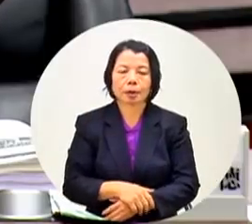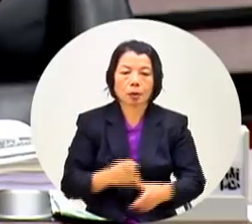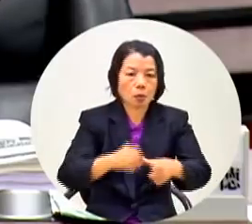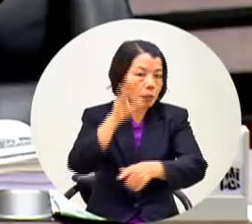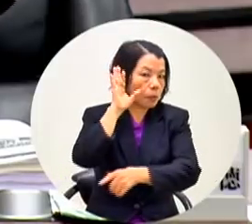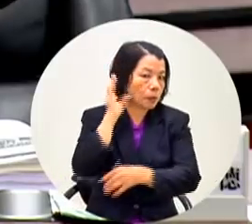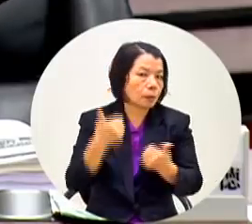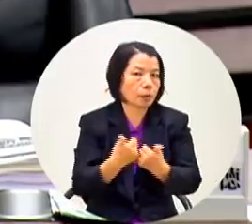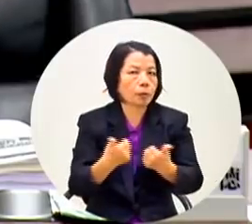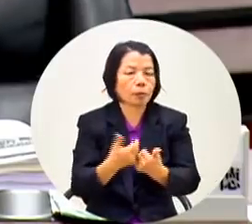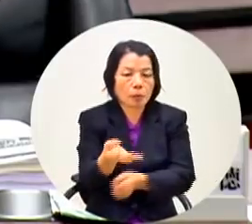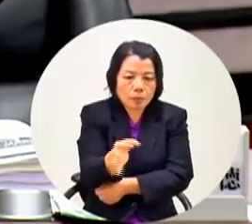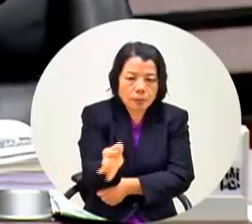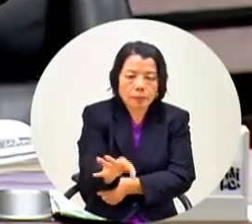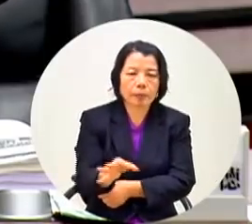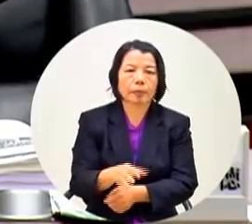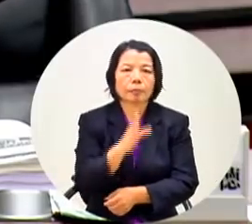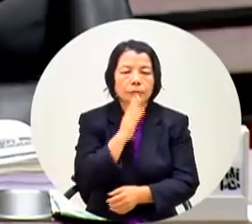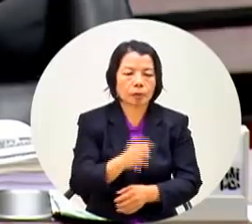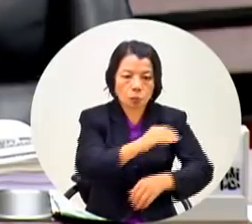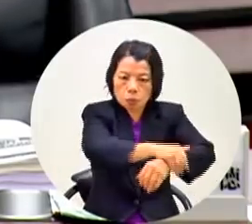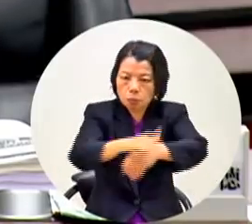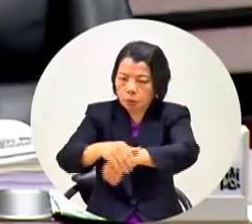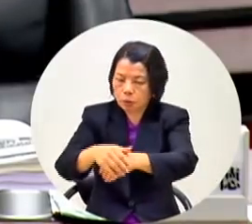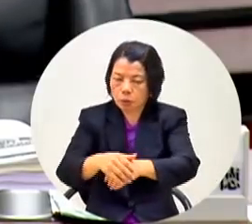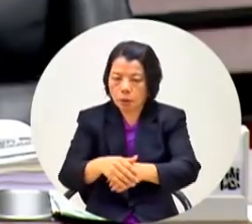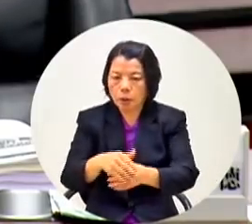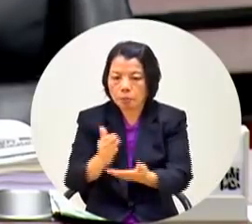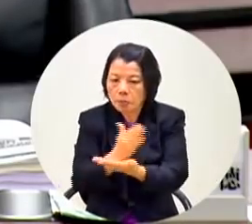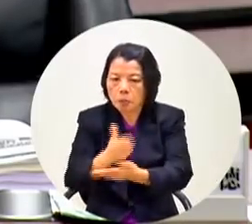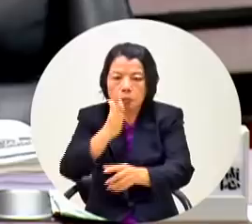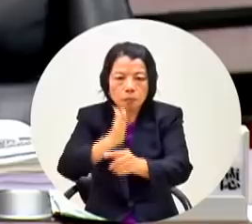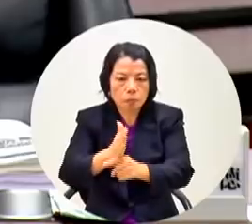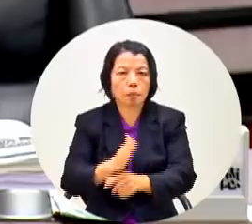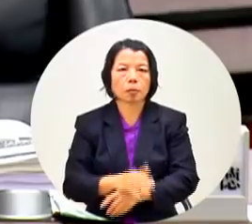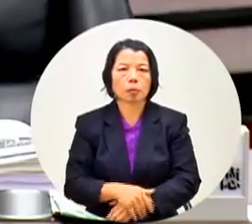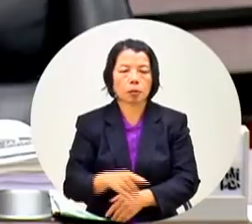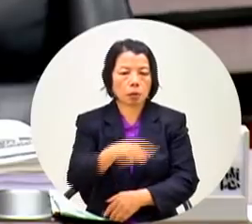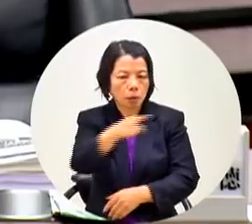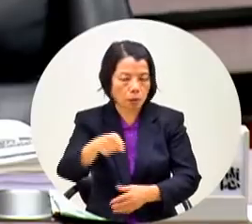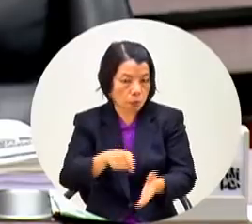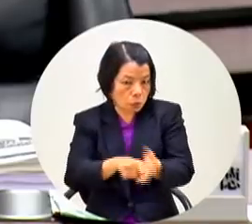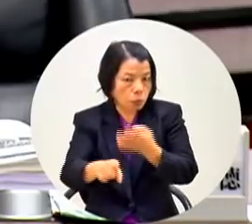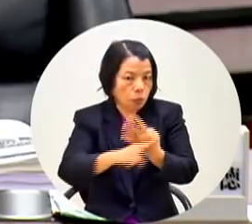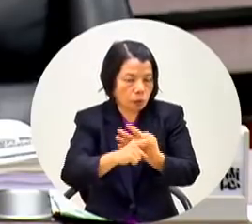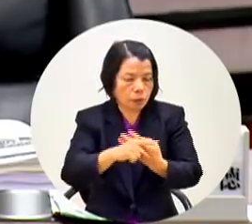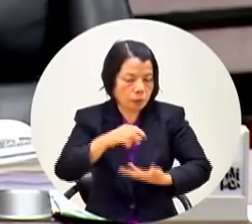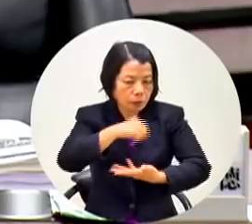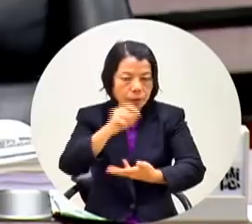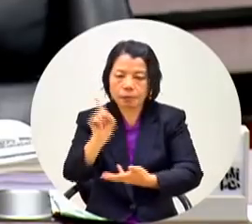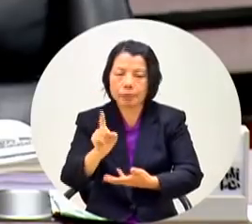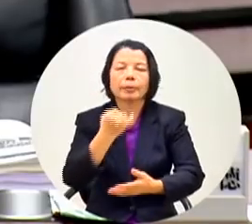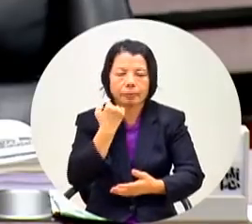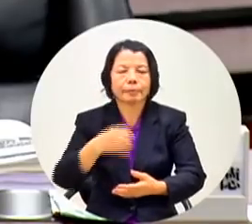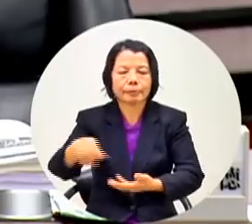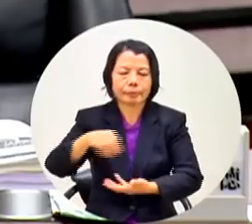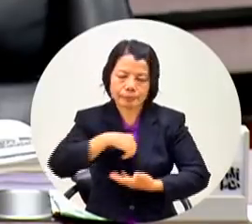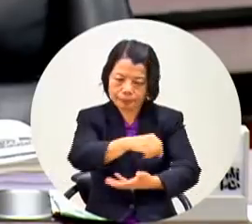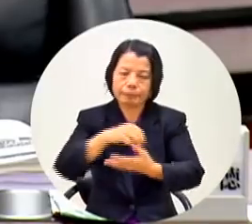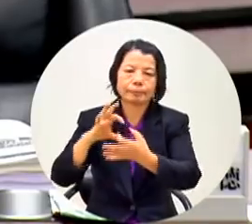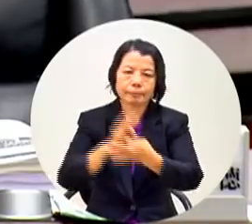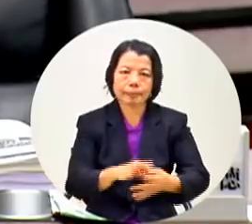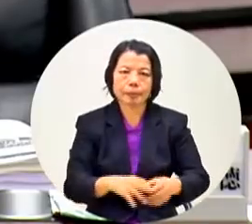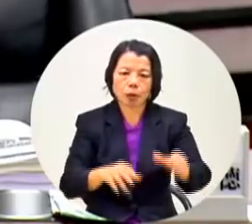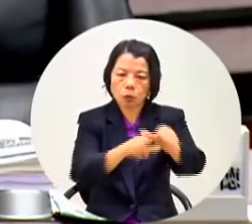针对这些评估嘛。那大家有什么意见，更专业的问题还可以提出来。我们议会也会在五月底再听听他们的意见，再